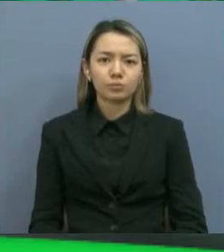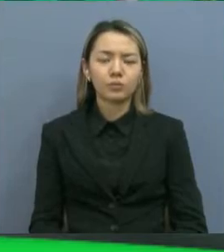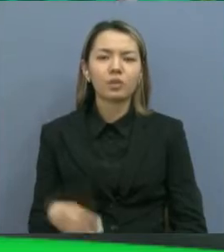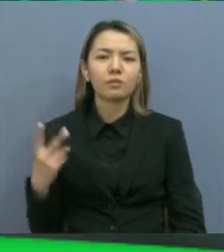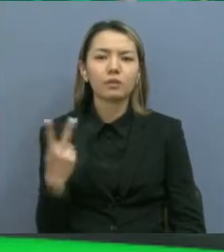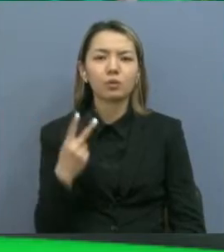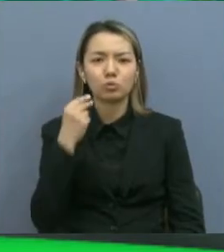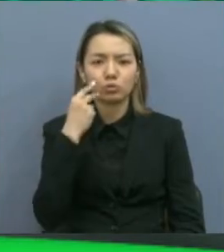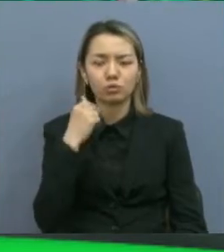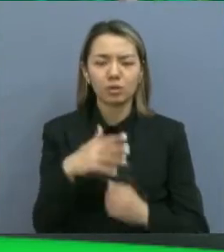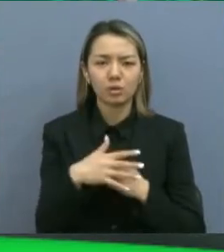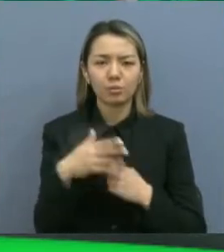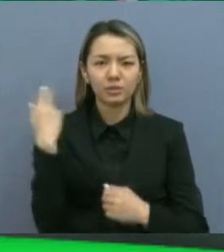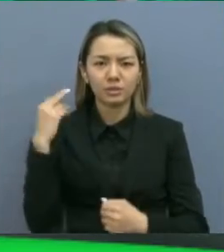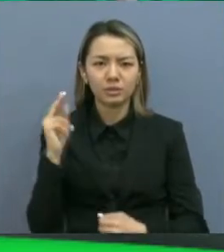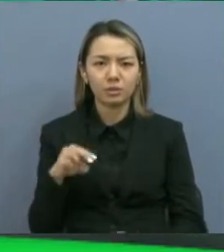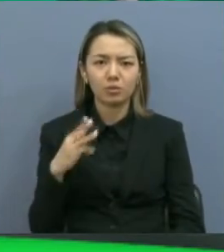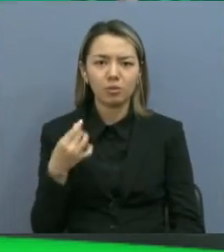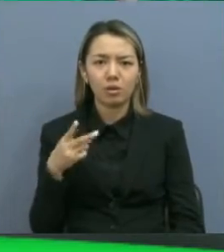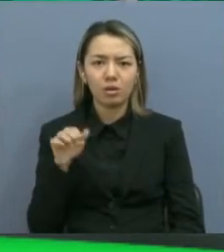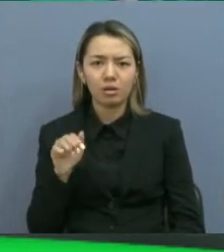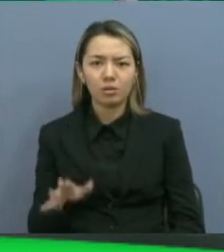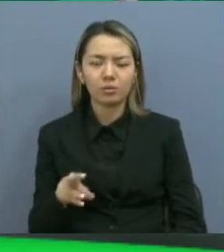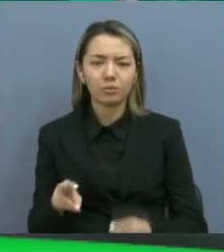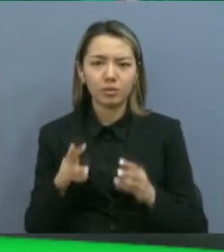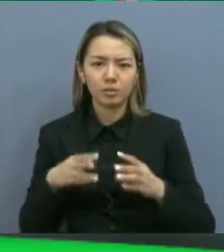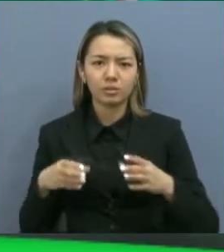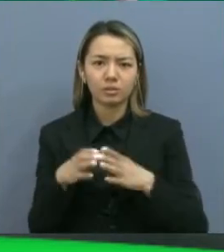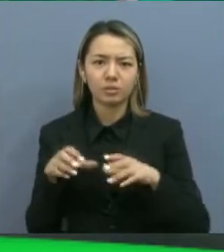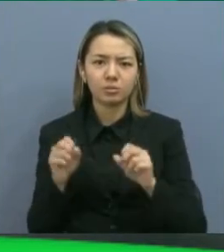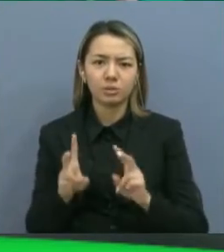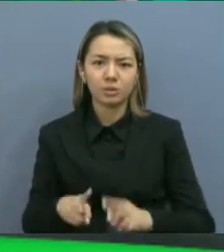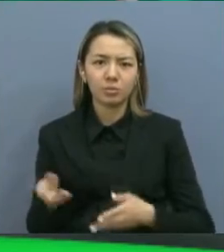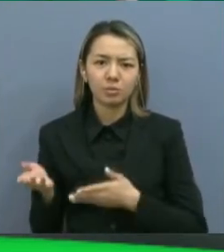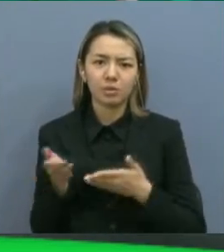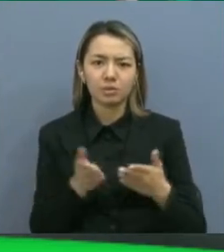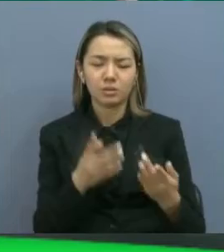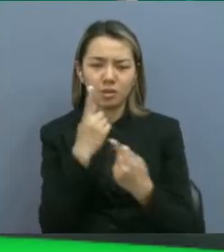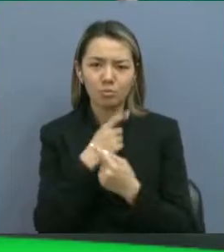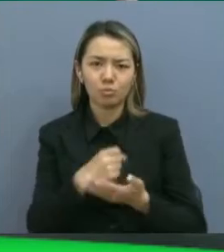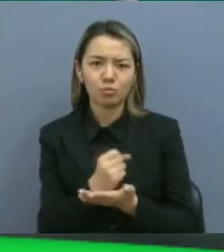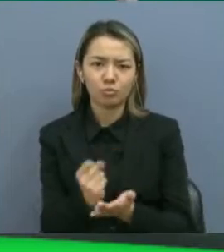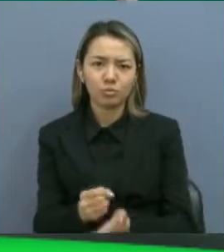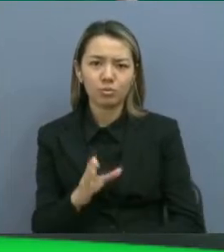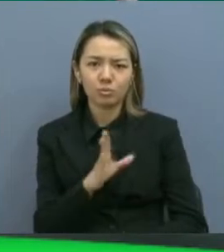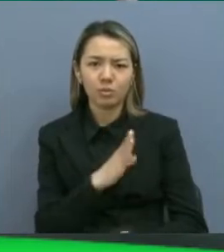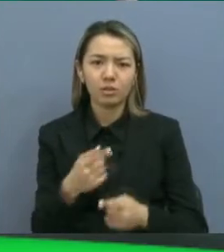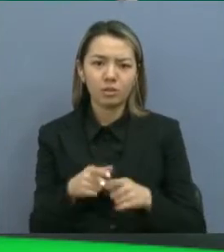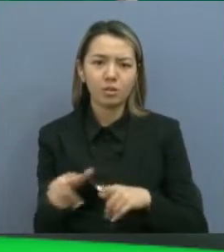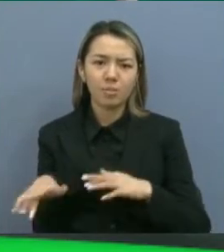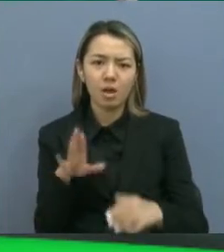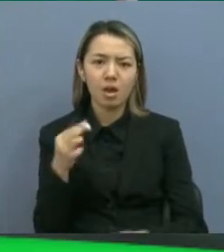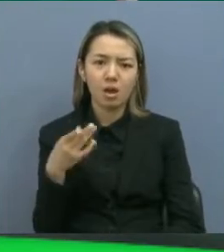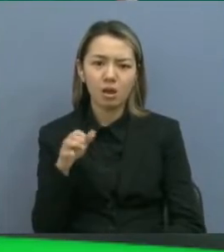Екінші сәуір президент Қасым Жомарт Тоқаев әскери міндеттілерді арнаулы жиынға шақыру туралы жарлыққа қол қойды. Бұл шара